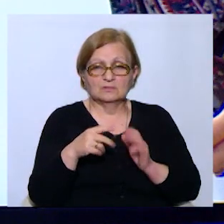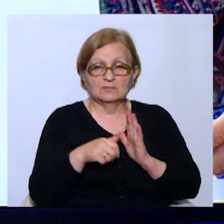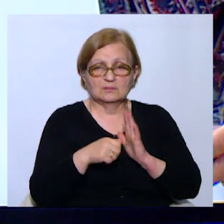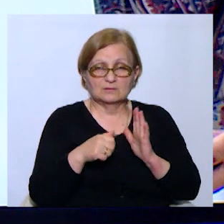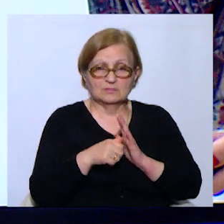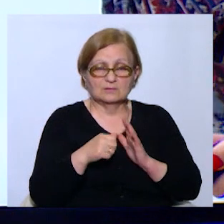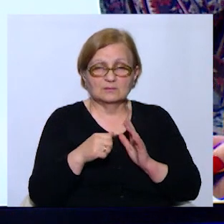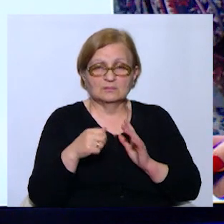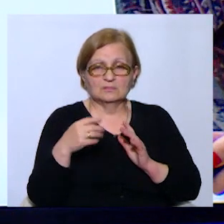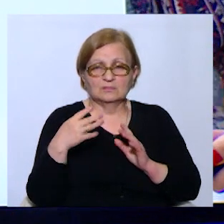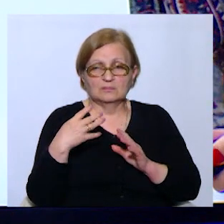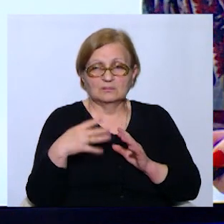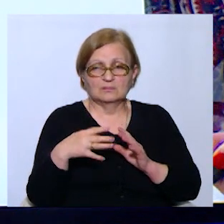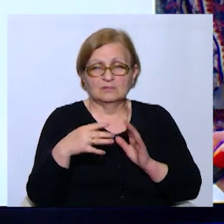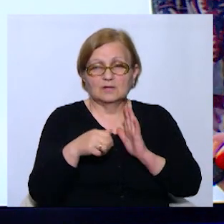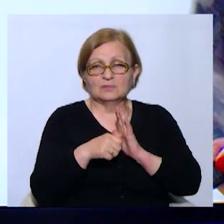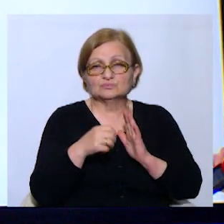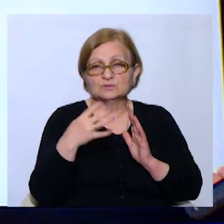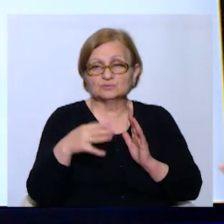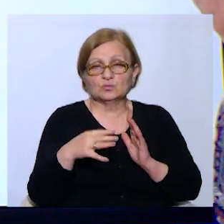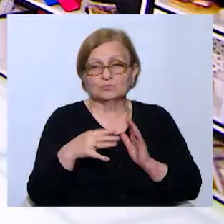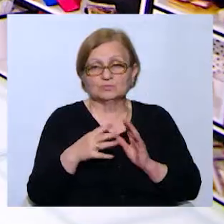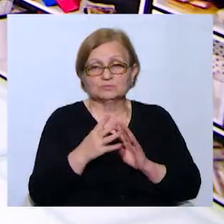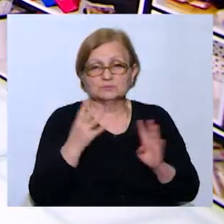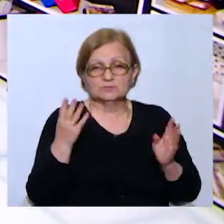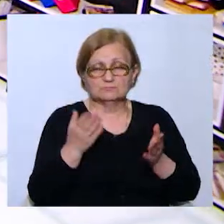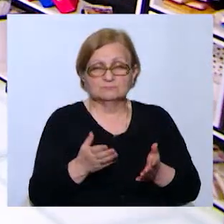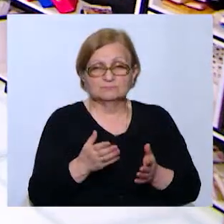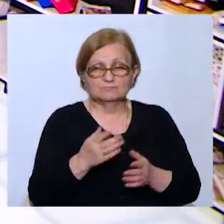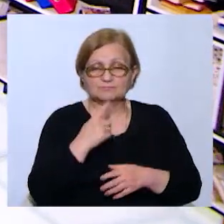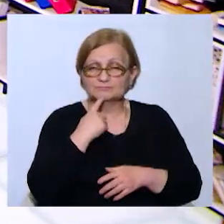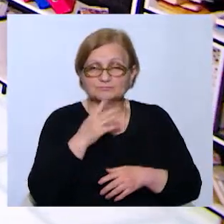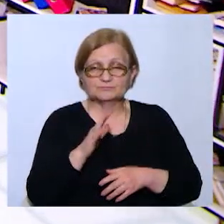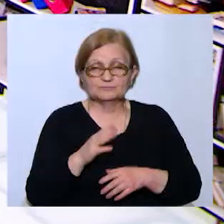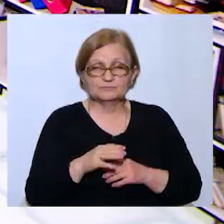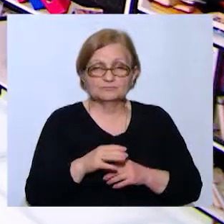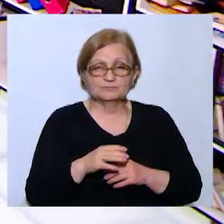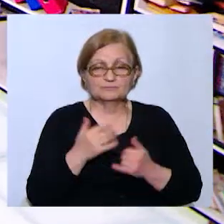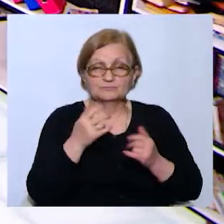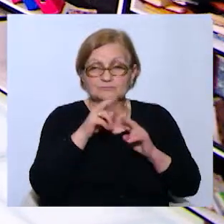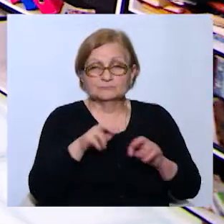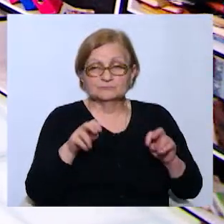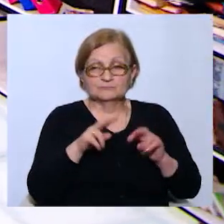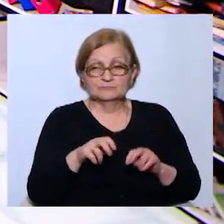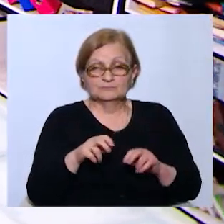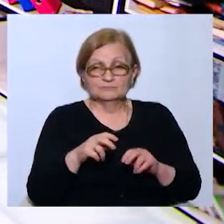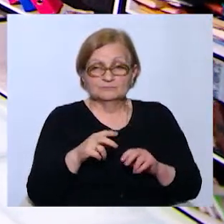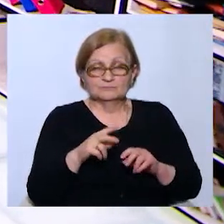600, მივუმატოთ 40, 640 რიგი. აქ არაფერი რთული არ არის. ახლა განვიხილოთ